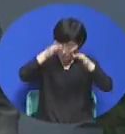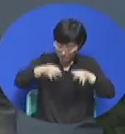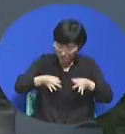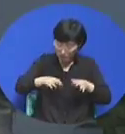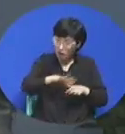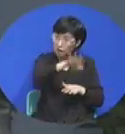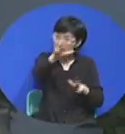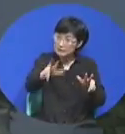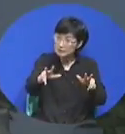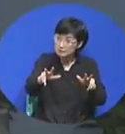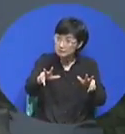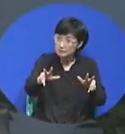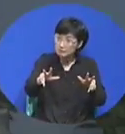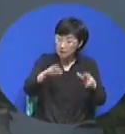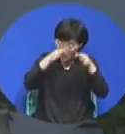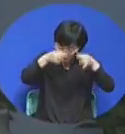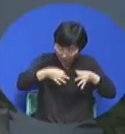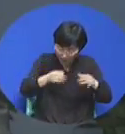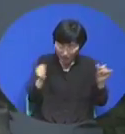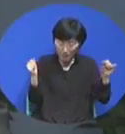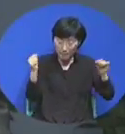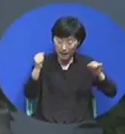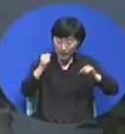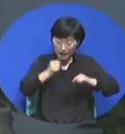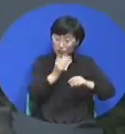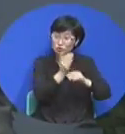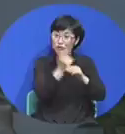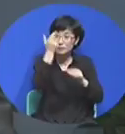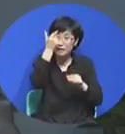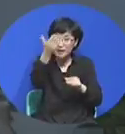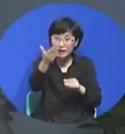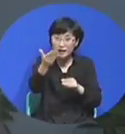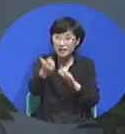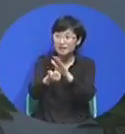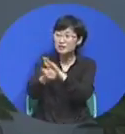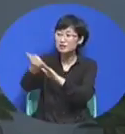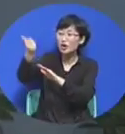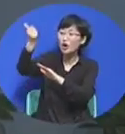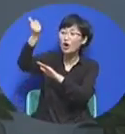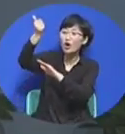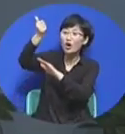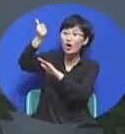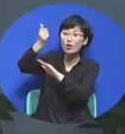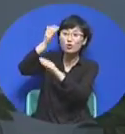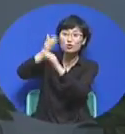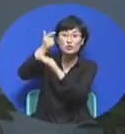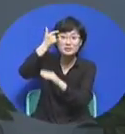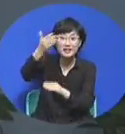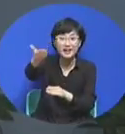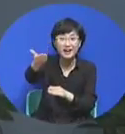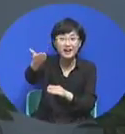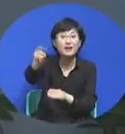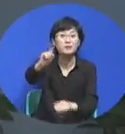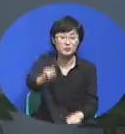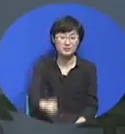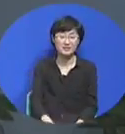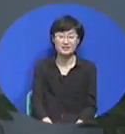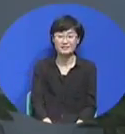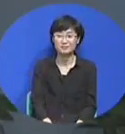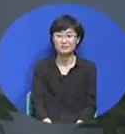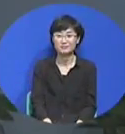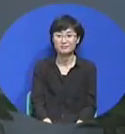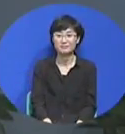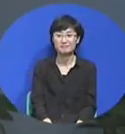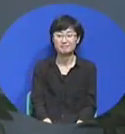성공 중으로 가고 있는 중입니까? You must not consider your reality or your plight as being very difficult. You must consider how far along are you? Are you in the midst